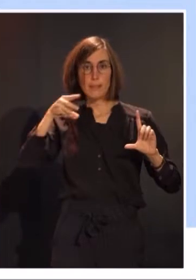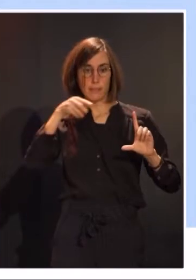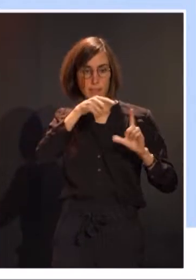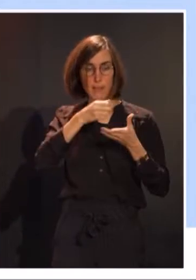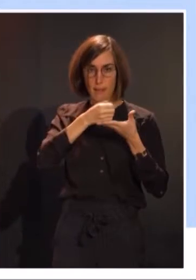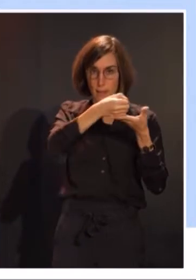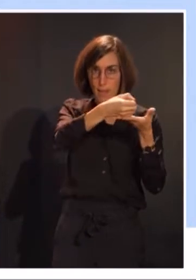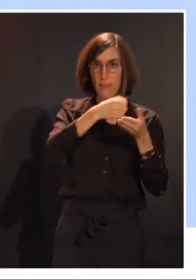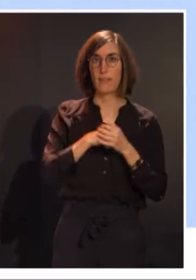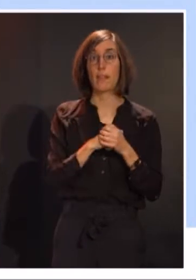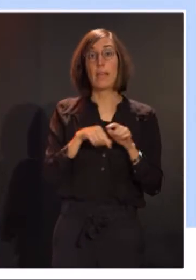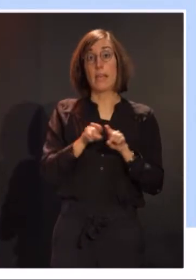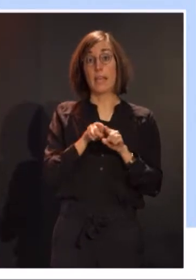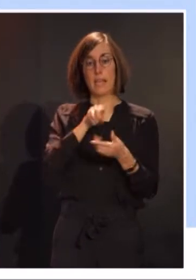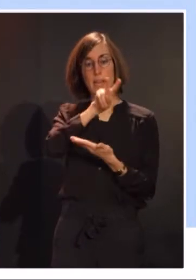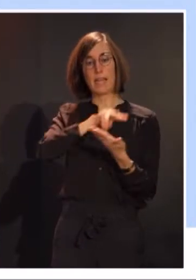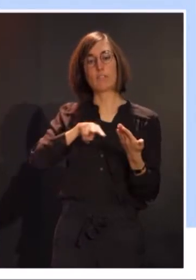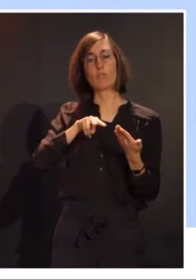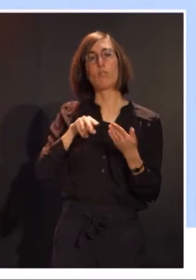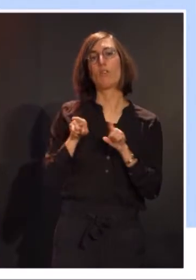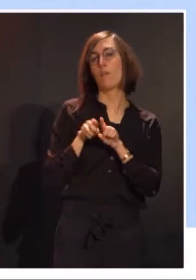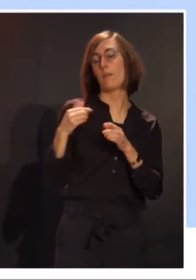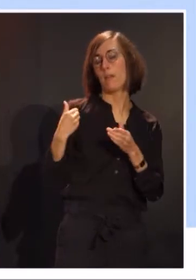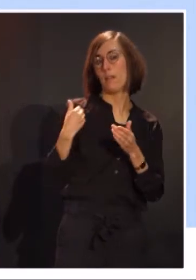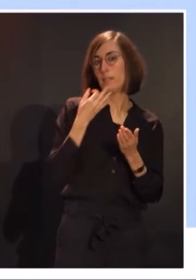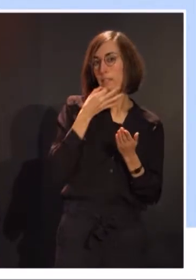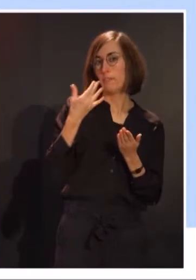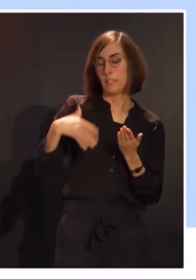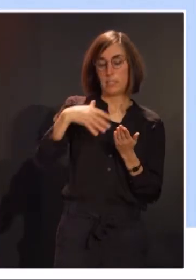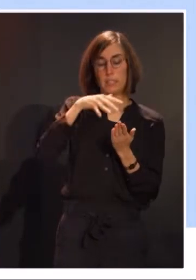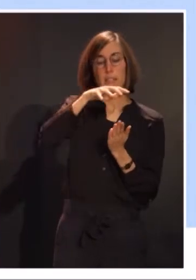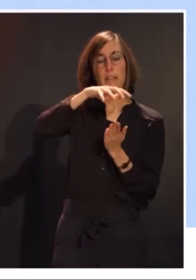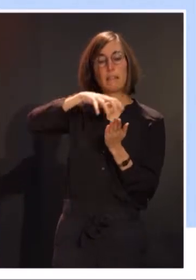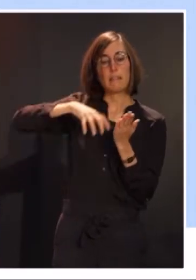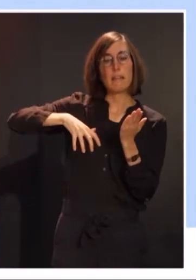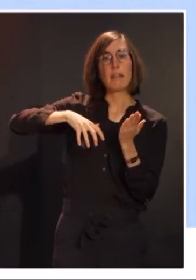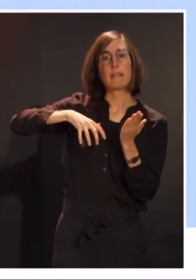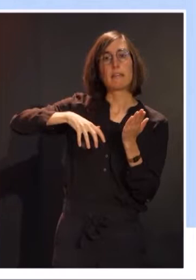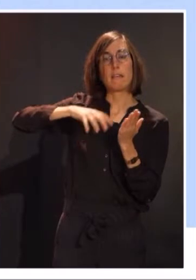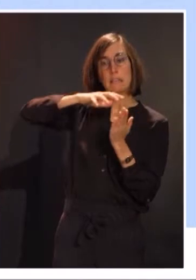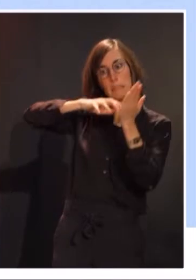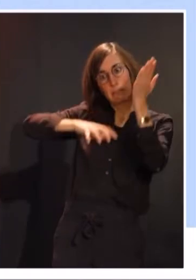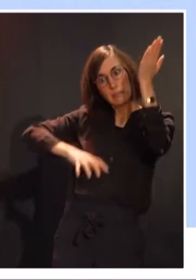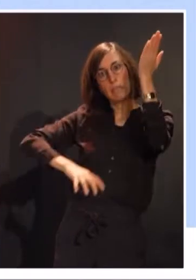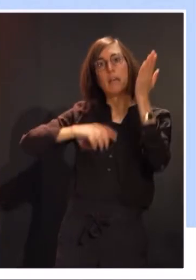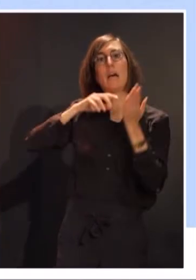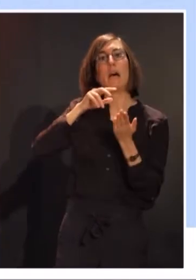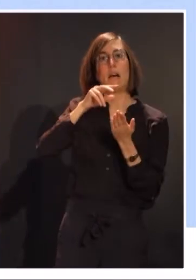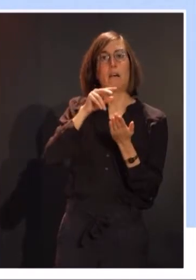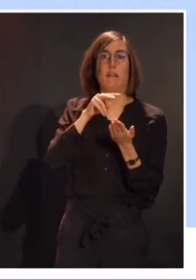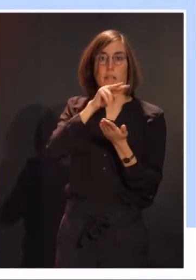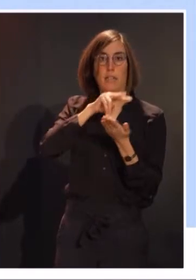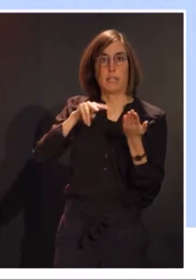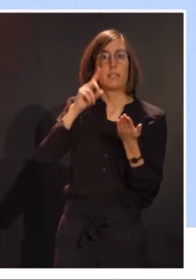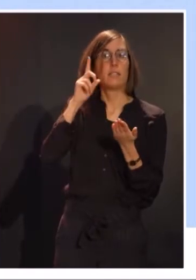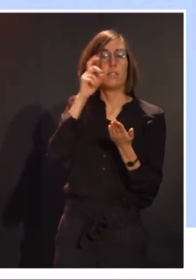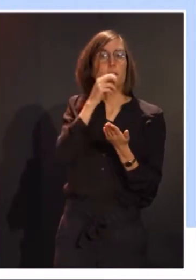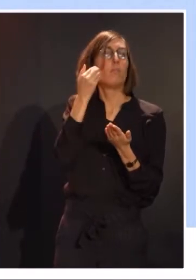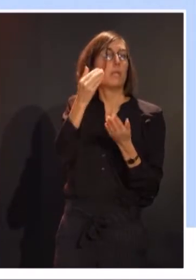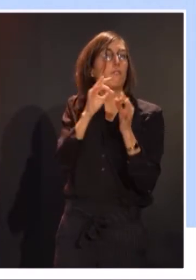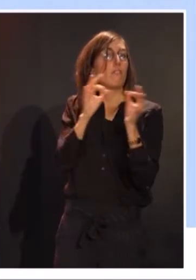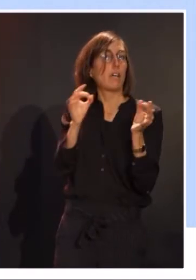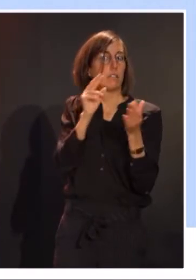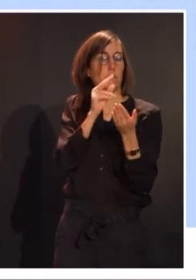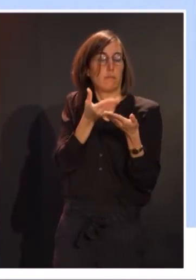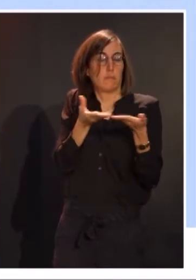l'heure, surtout la lecture des textes longs. Les phrases simples, c'était plutôt bien. Et également pour faciliter les adaptations visuelles.